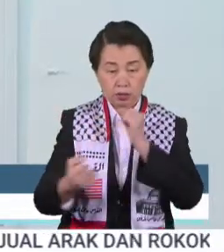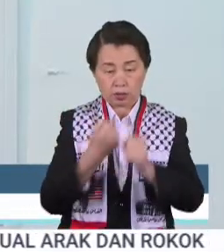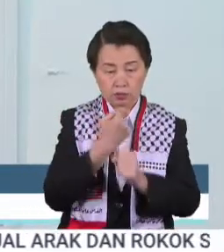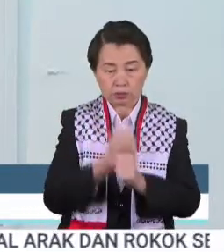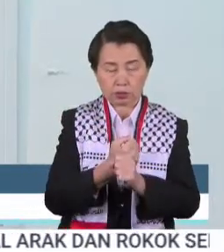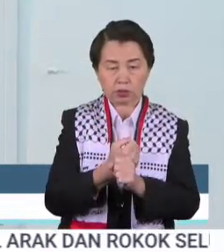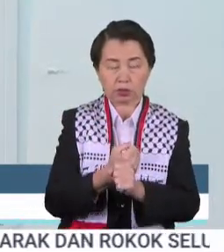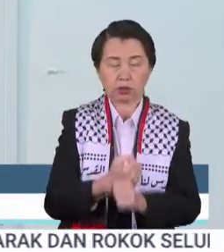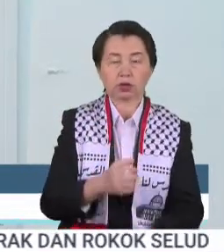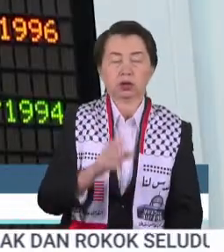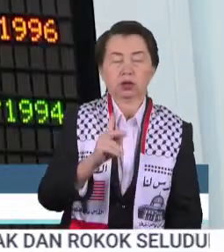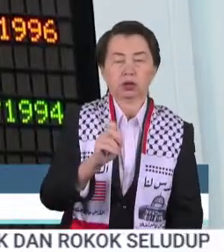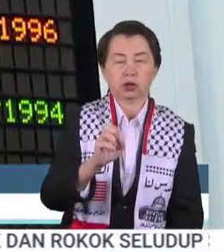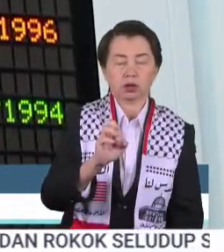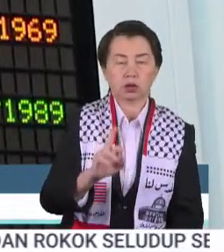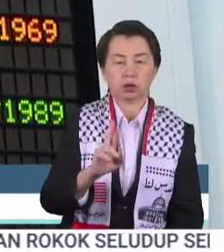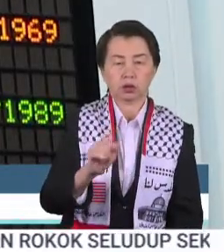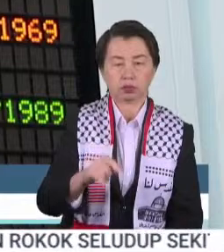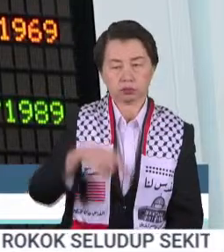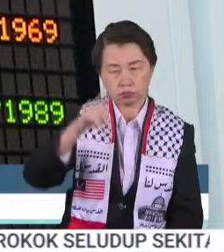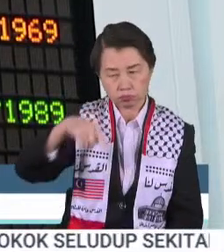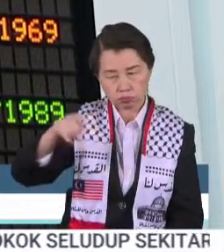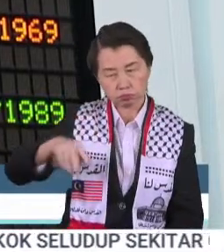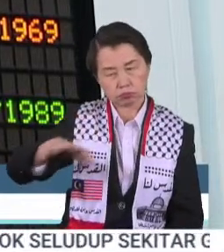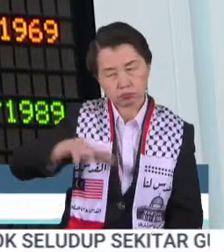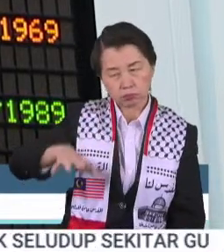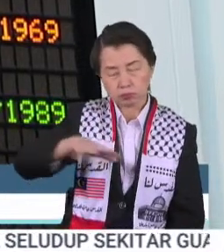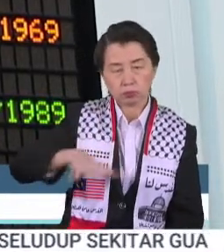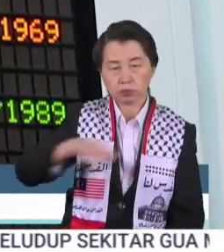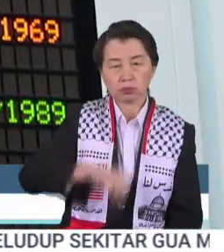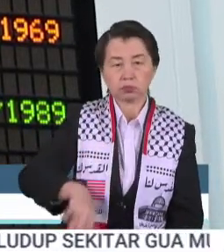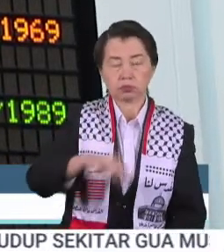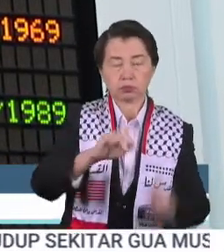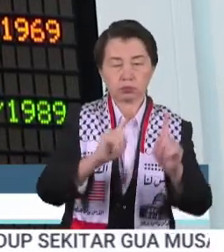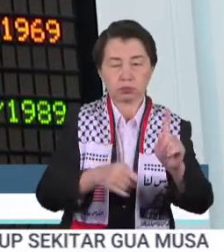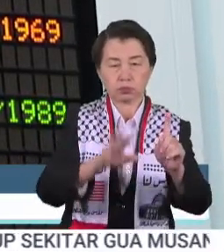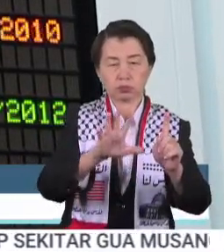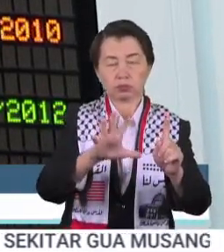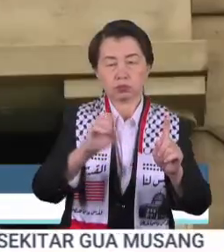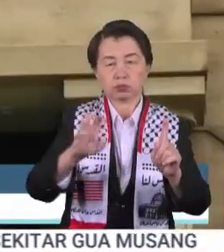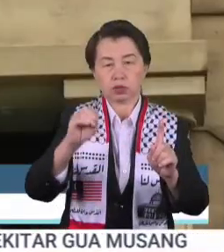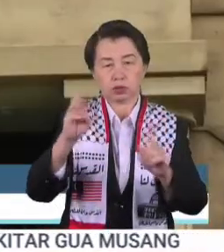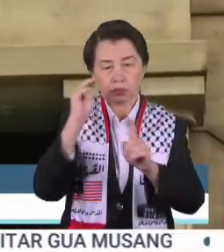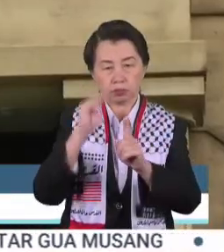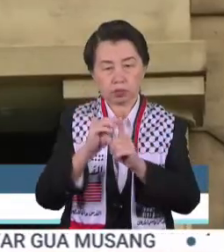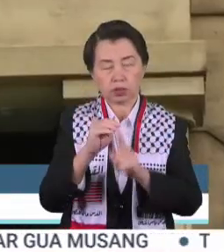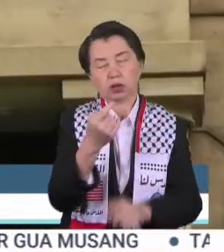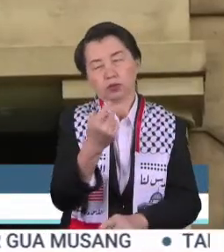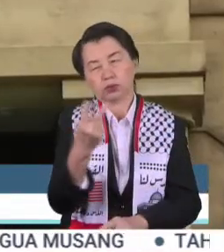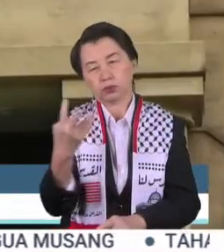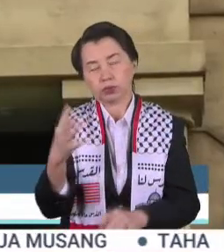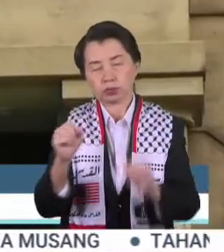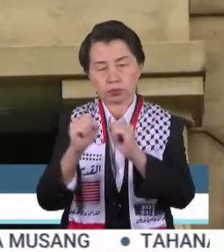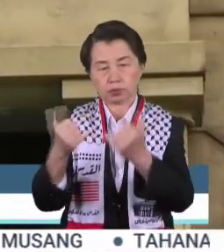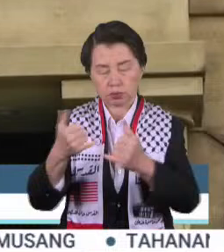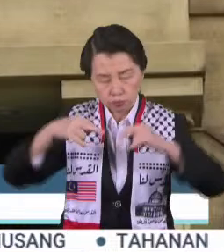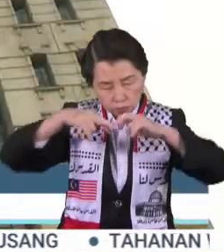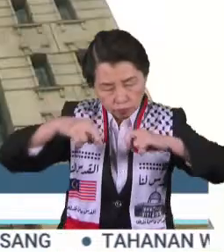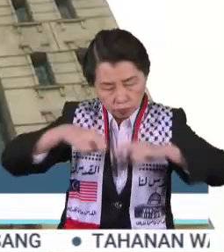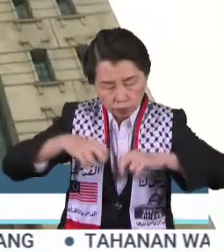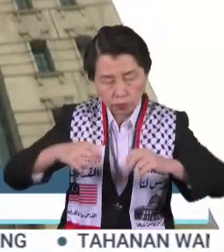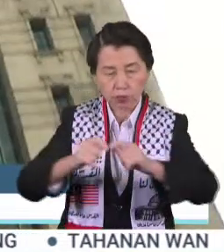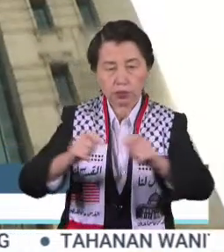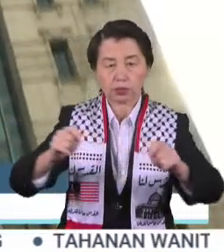tahun, FBM KLCI diunjur berlega pada paras 1,500 mata oleh beberapa firma